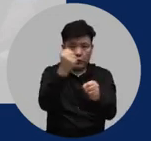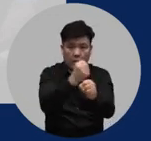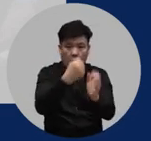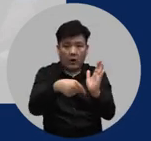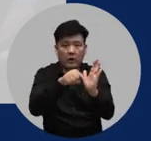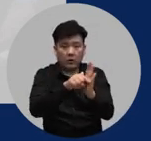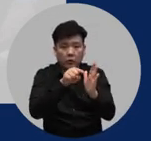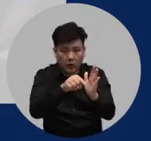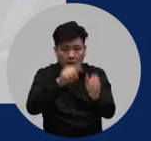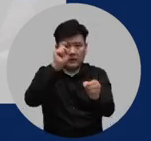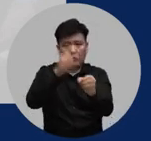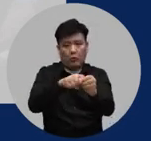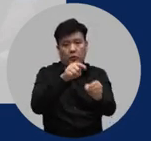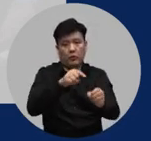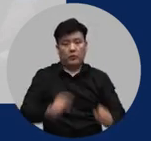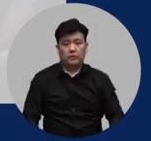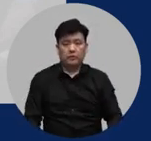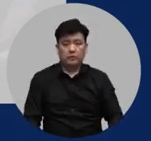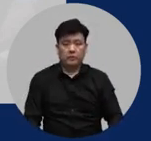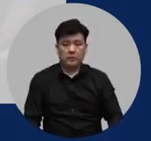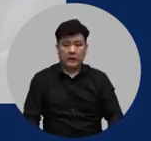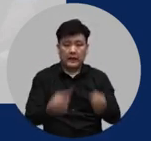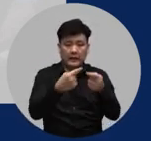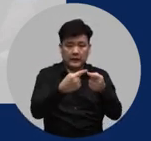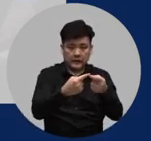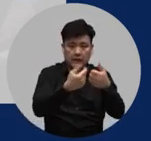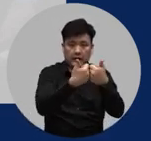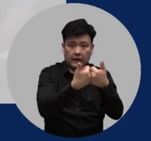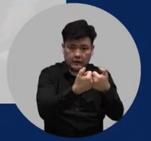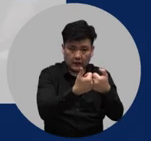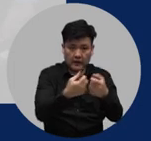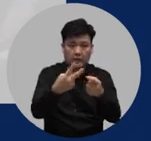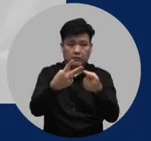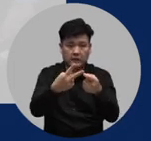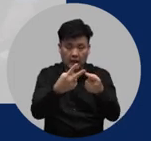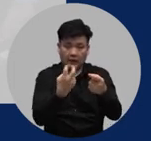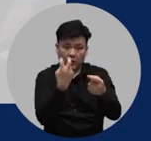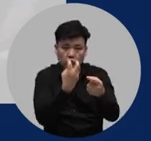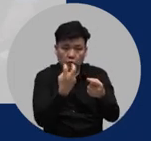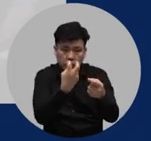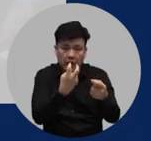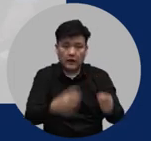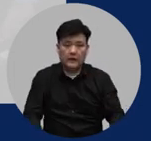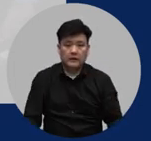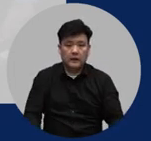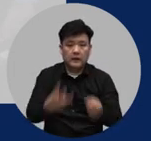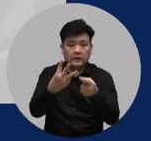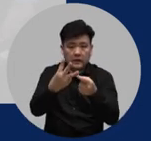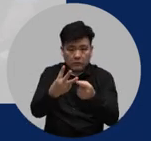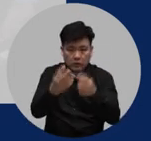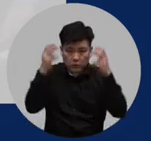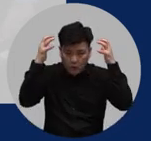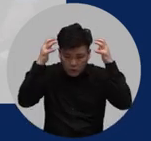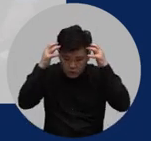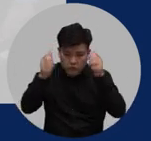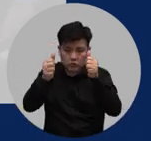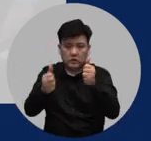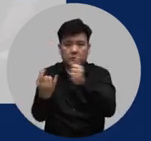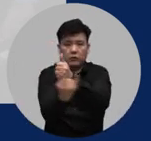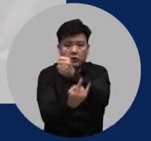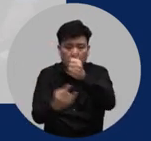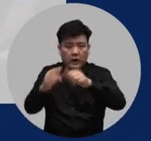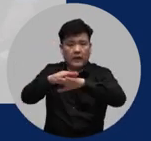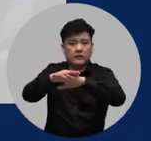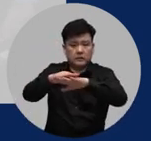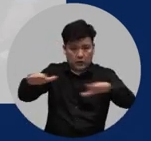수 있도록 하는 것이 목표인데요. 1단계는 상담, 2단계는 조사, 3단계는